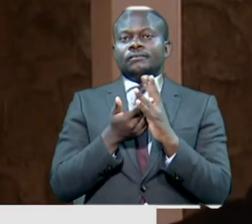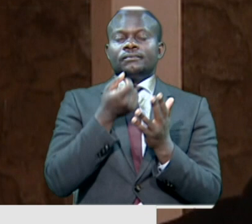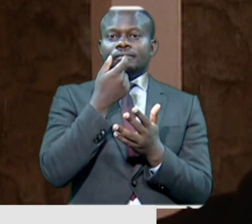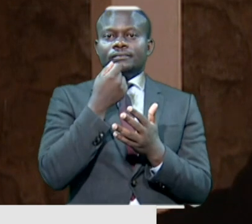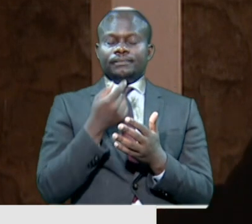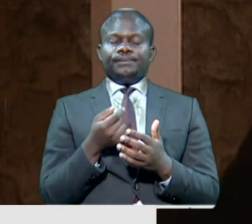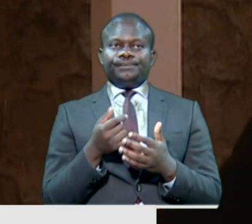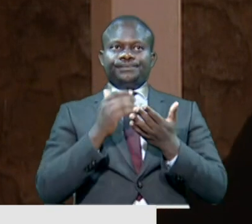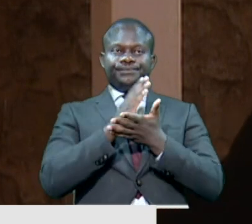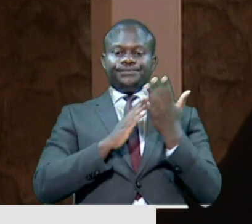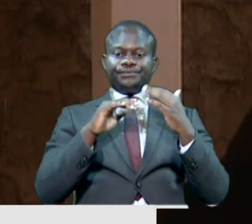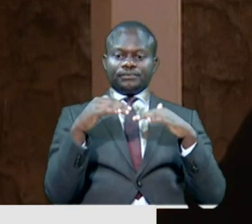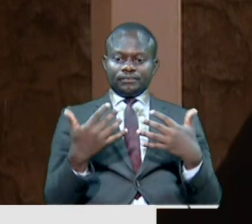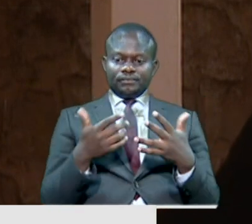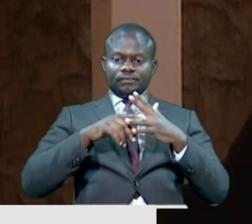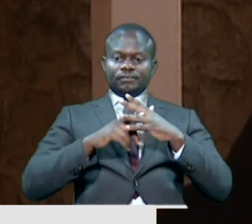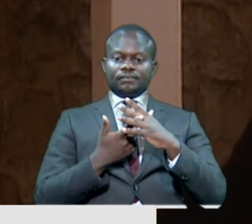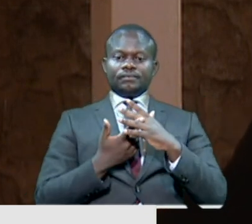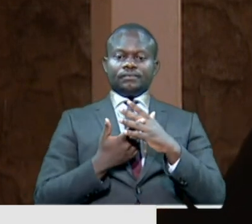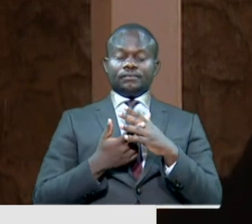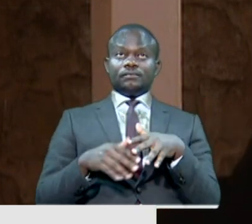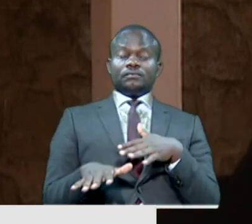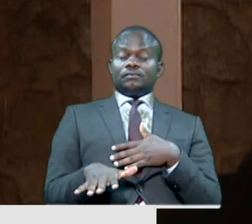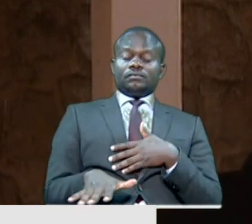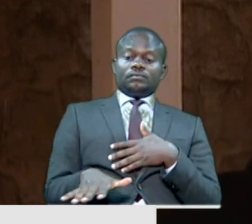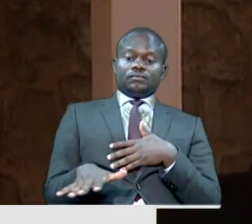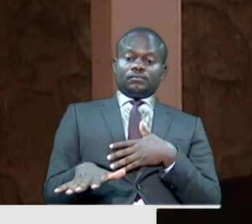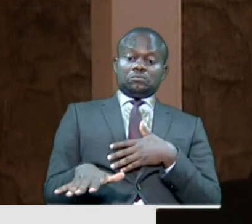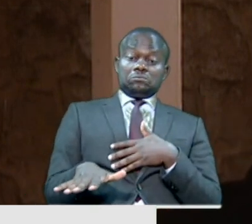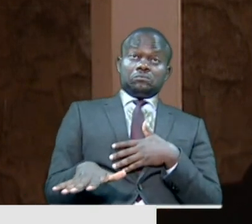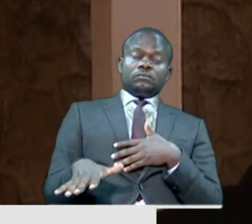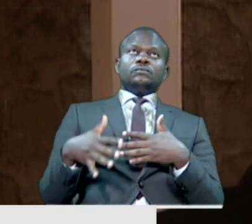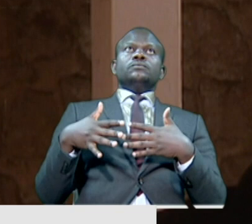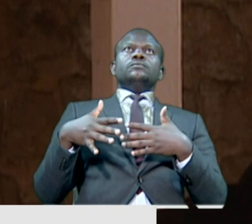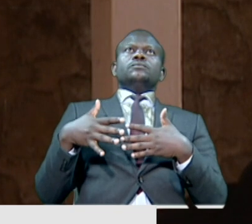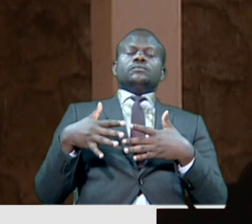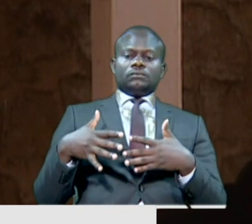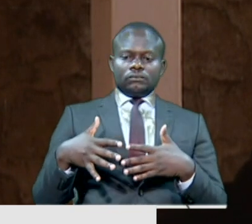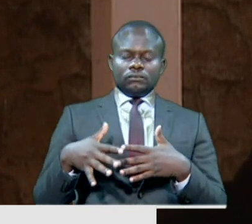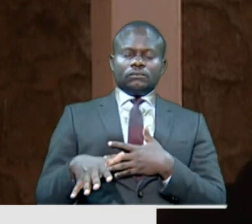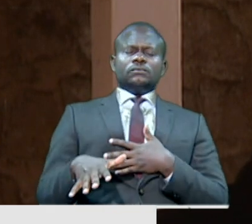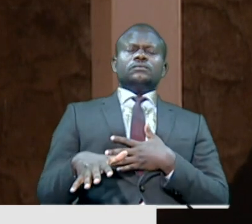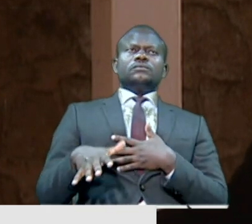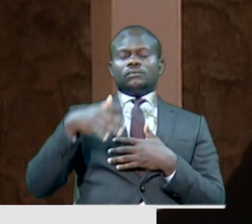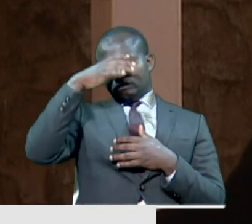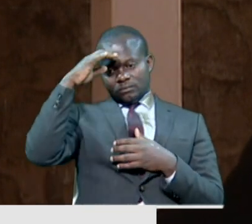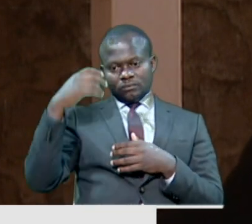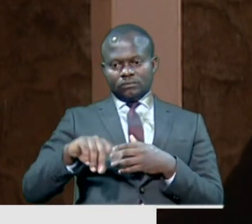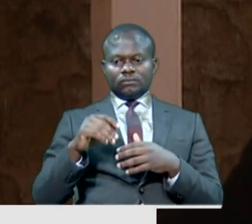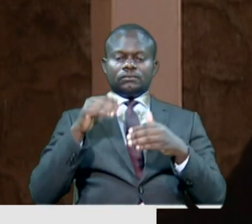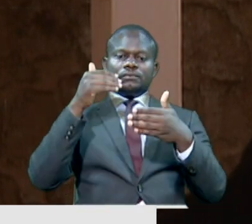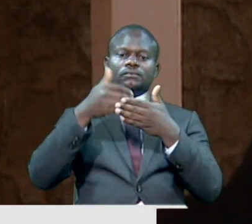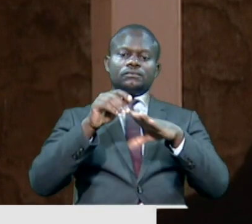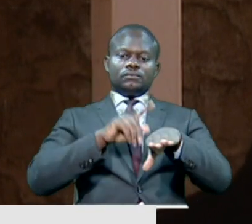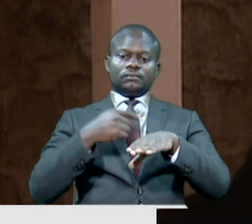igice kimwe natangiye kuba paralize nkumva nayimwe kumwuka ntuzamuke neza kugera ubwo naje